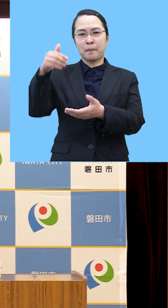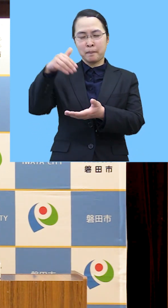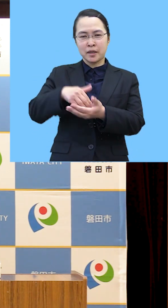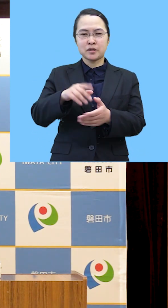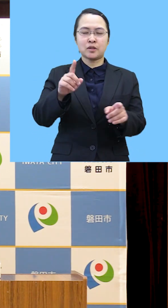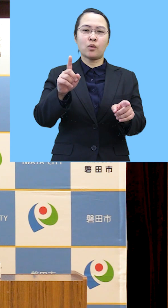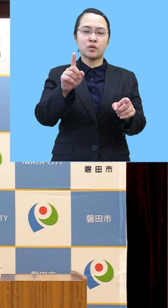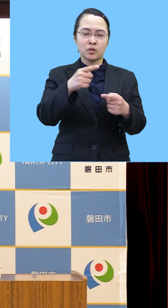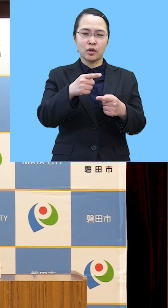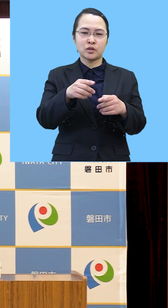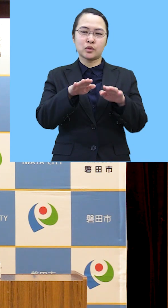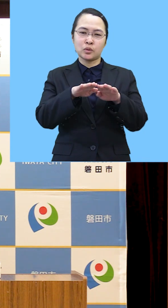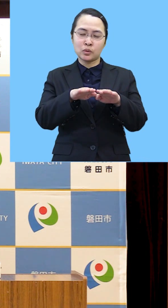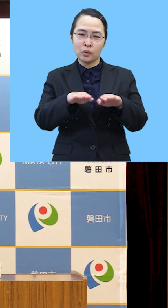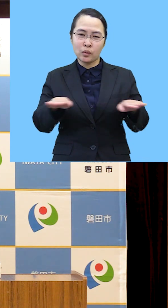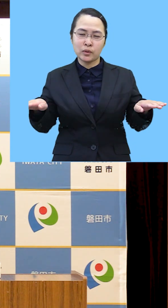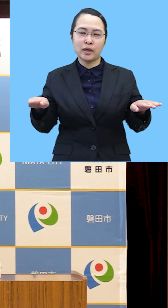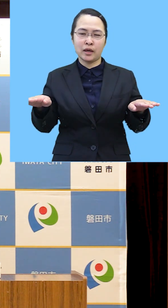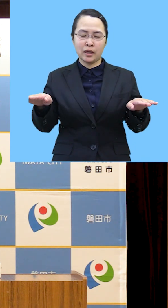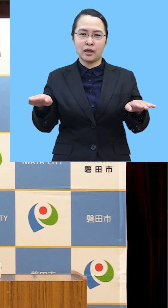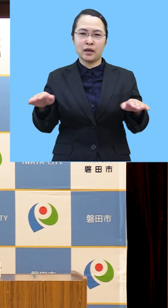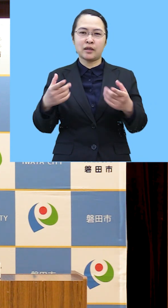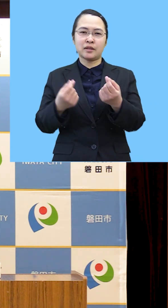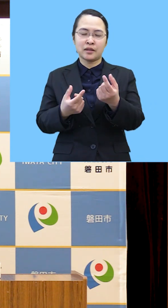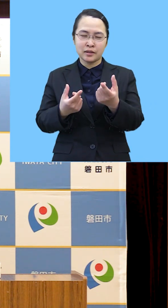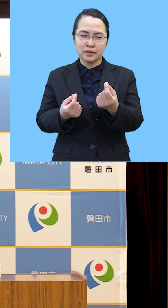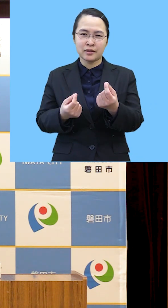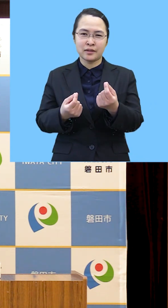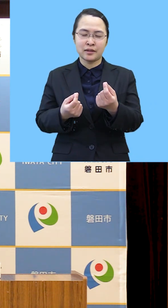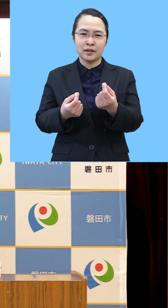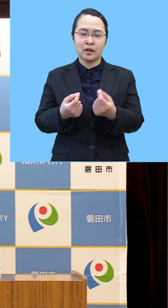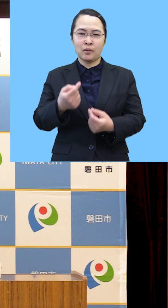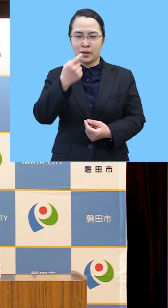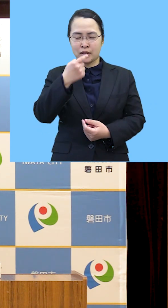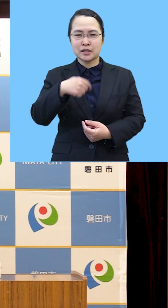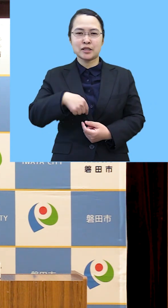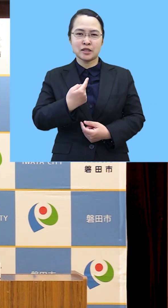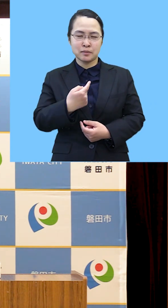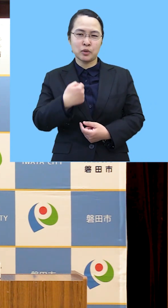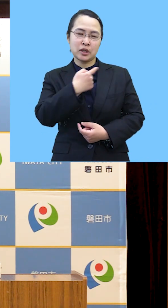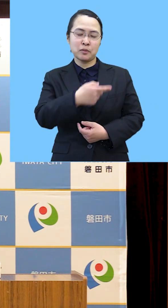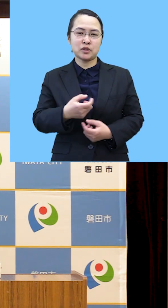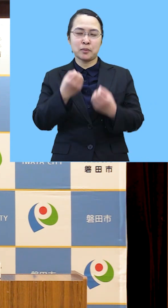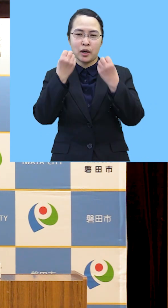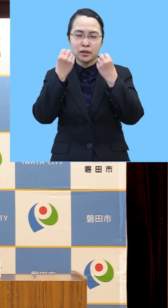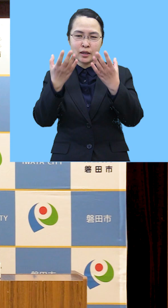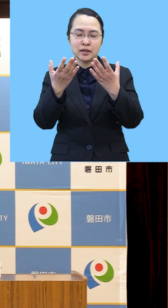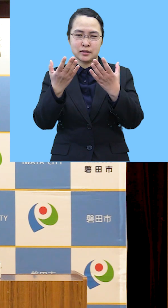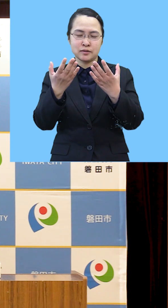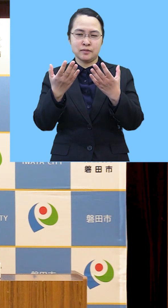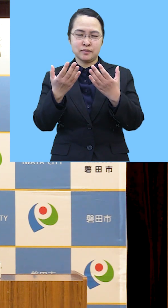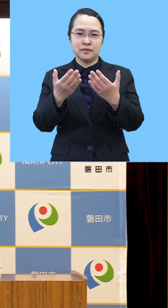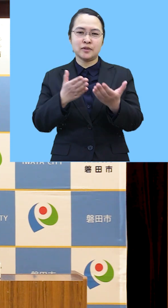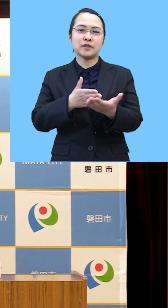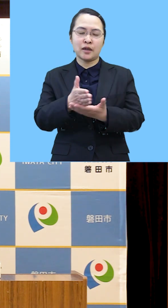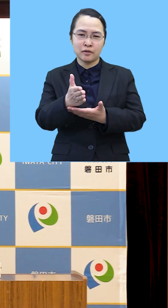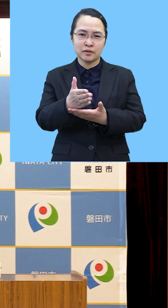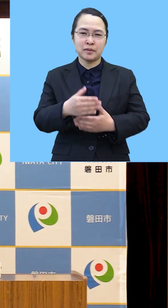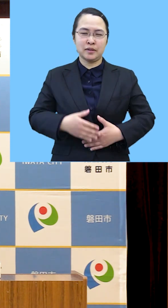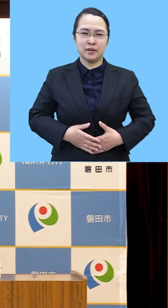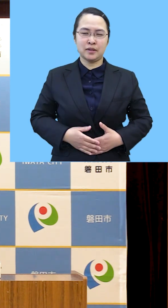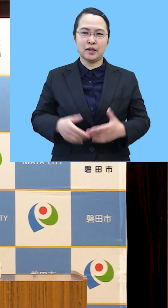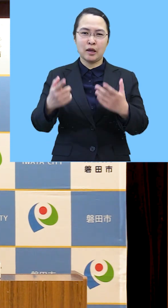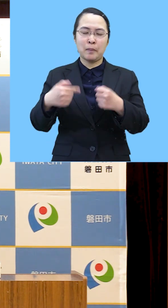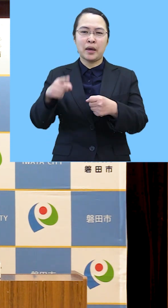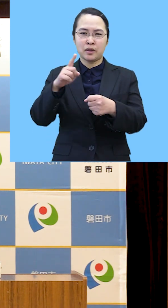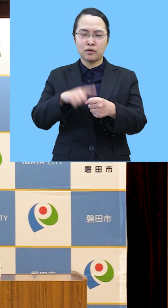かな年明けを迎えて、非常に私自身も気持ちも新たにしているところであります。